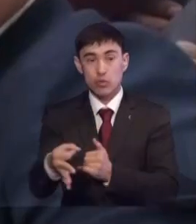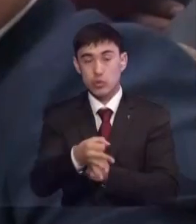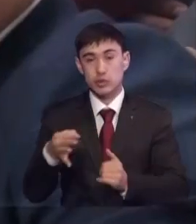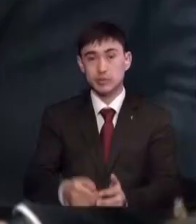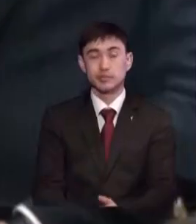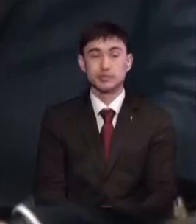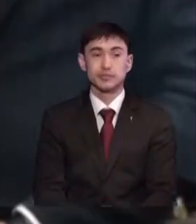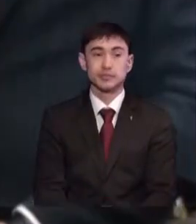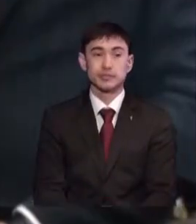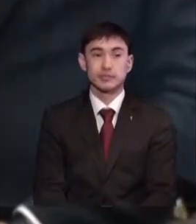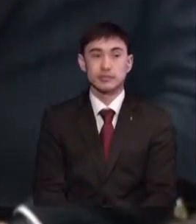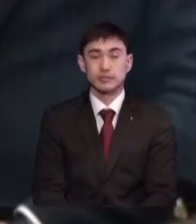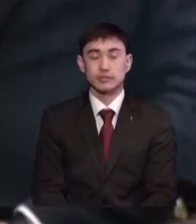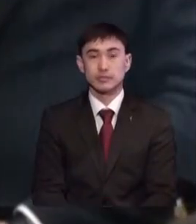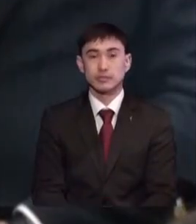озера.